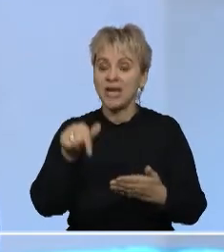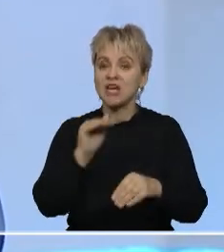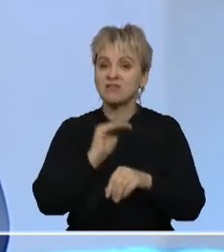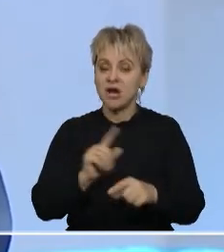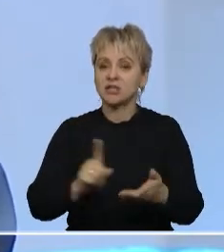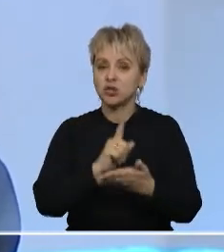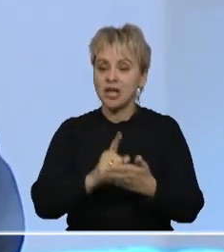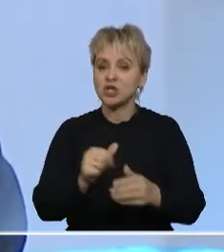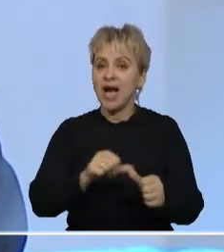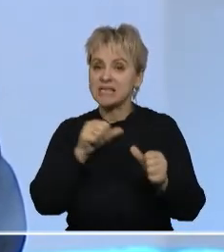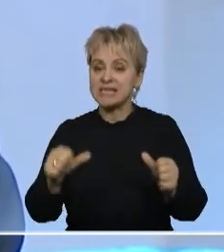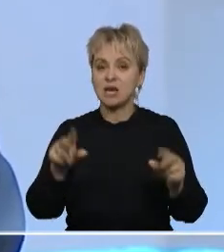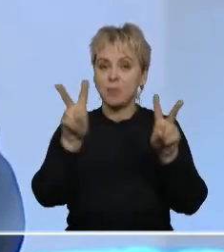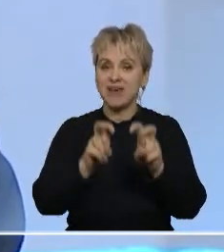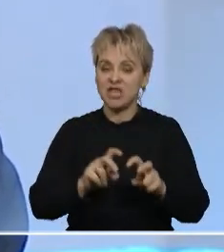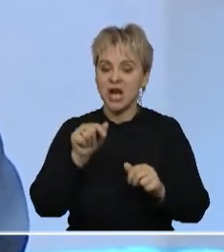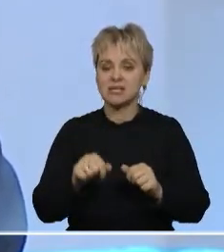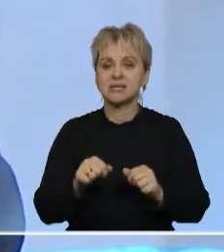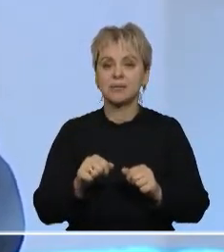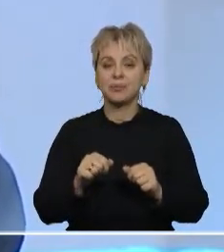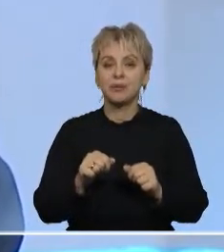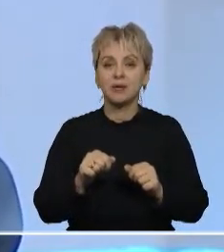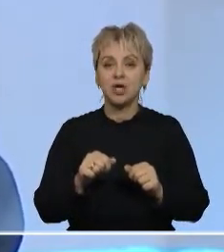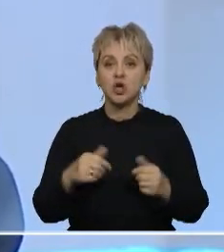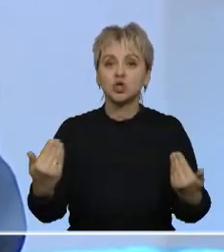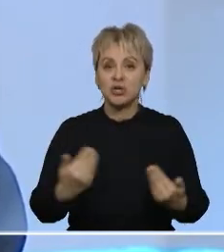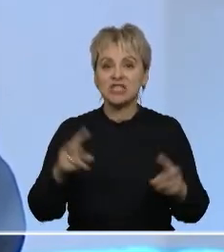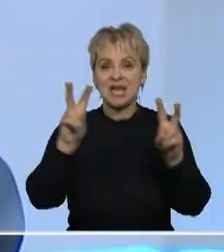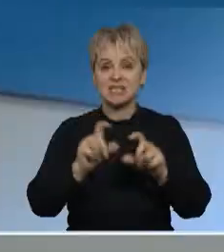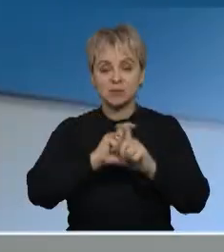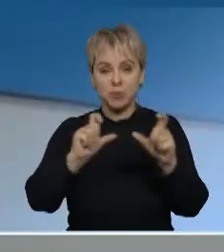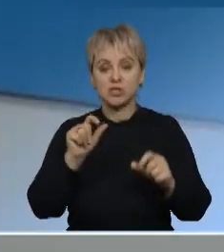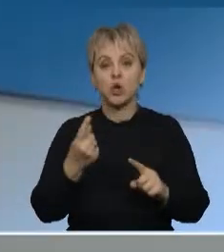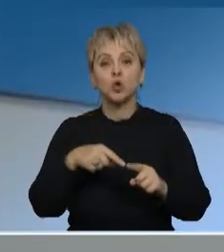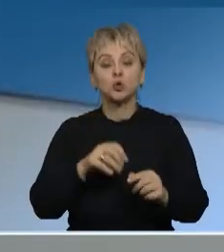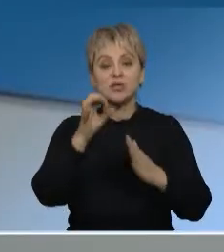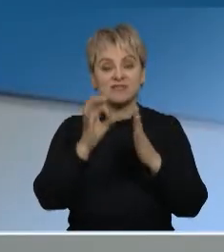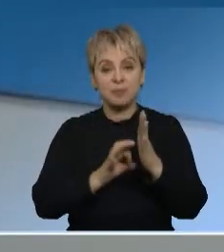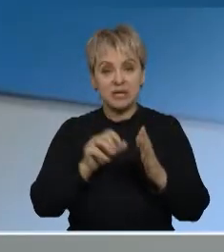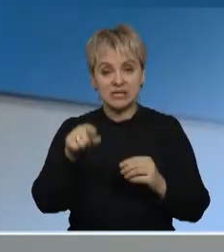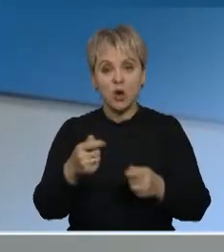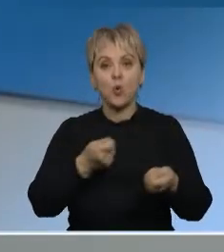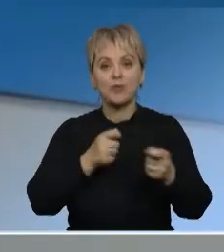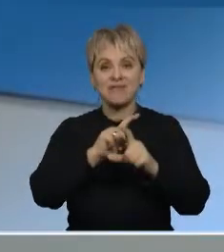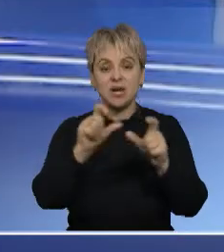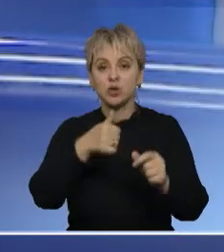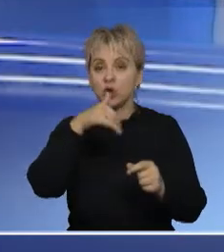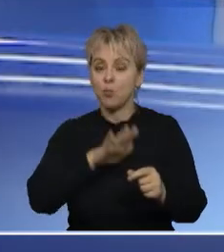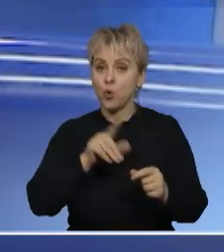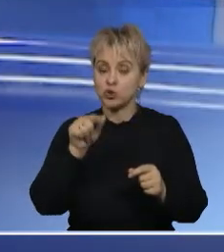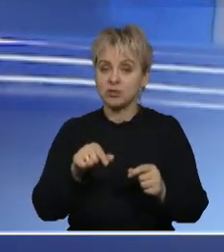факты должны, конечно, отдельно проверяться жилищной инспекцией. То есть, в принципе, управляющая компания не